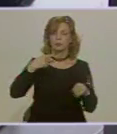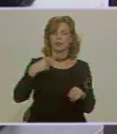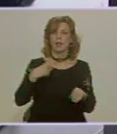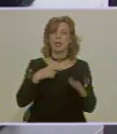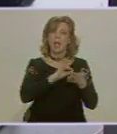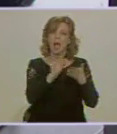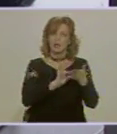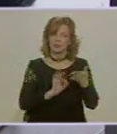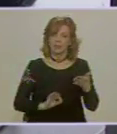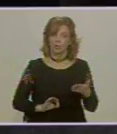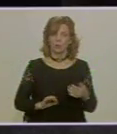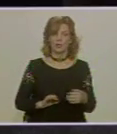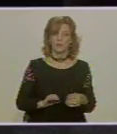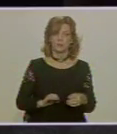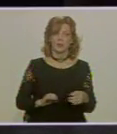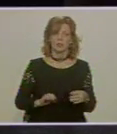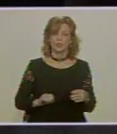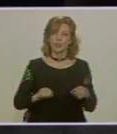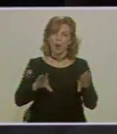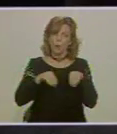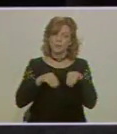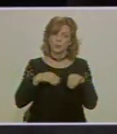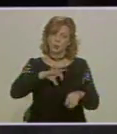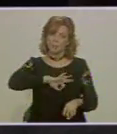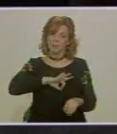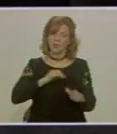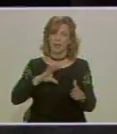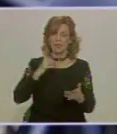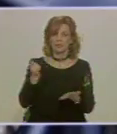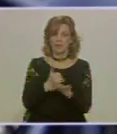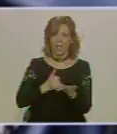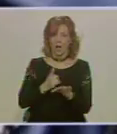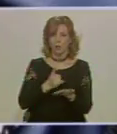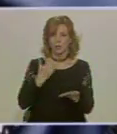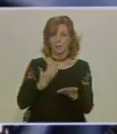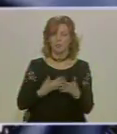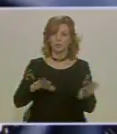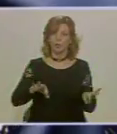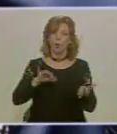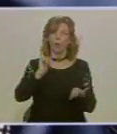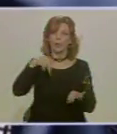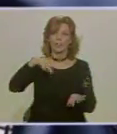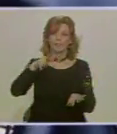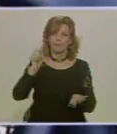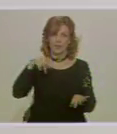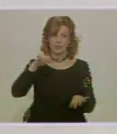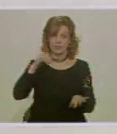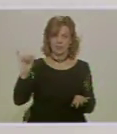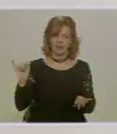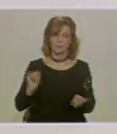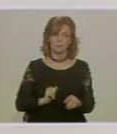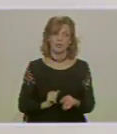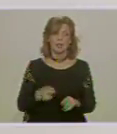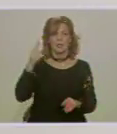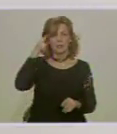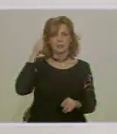brevete de invenție și de curând a obținut medalia de aur pentru una dintre acestea la Salonul Internațional IPTEX din Bangkok. Consideră că